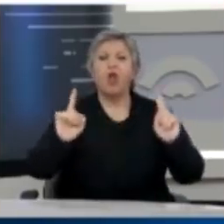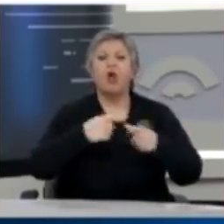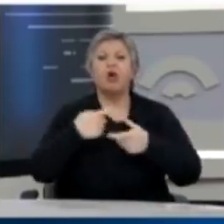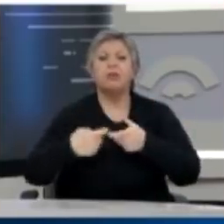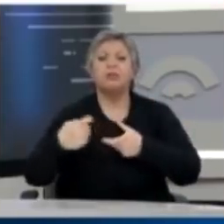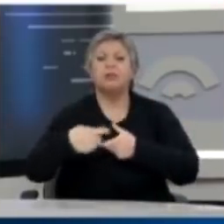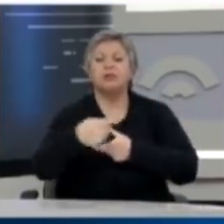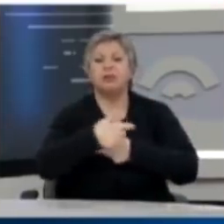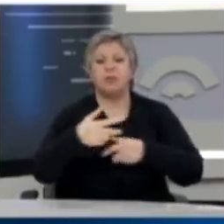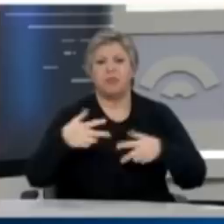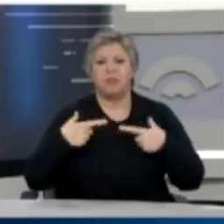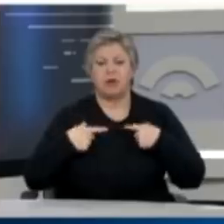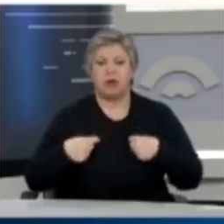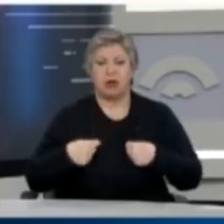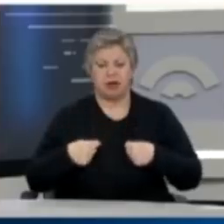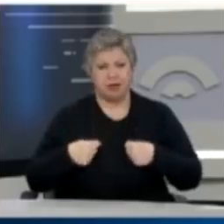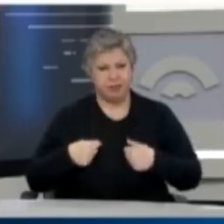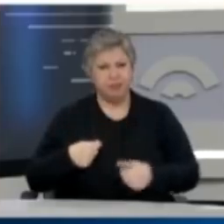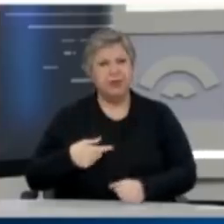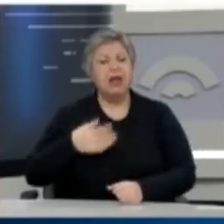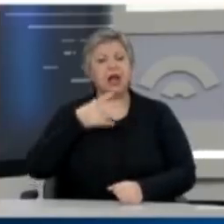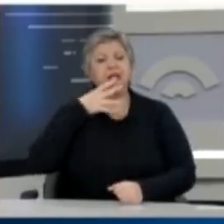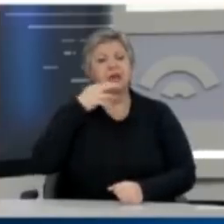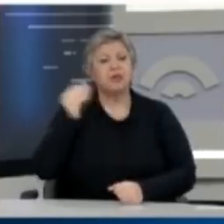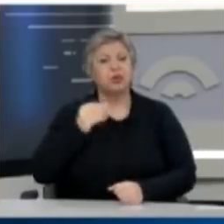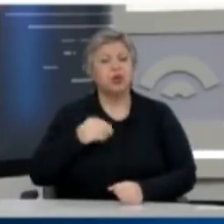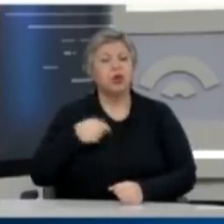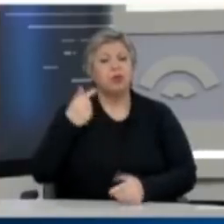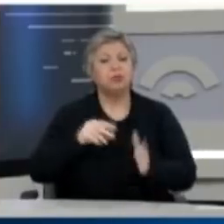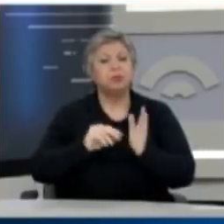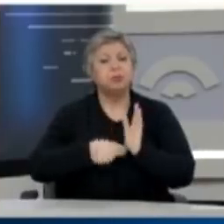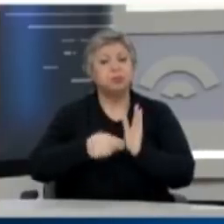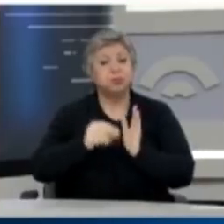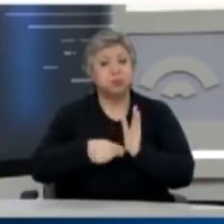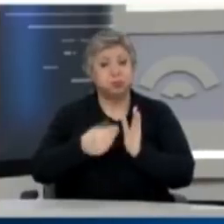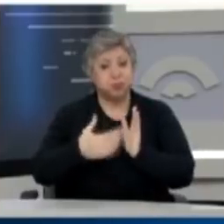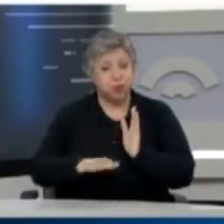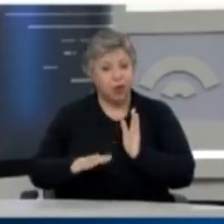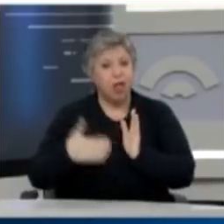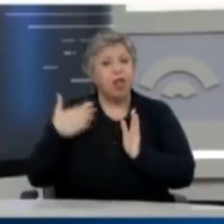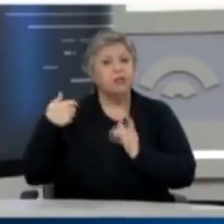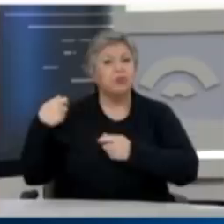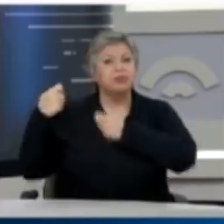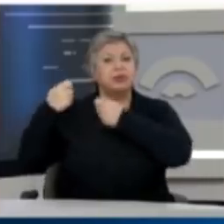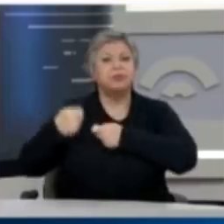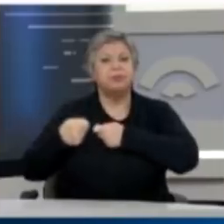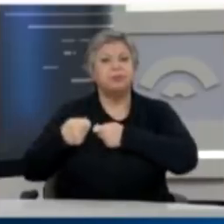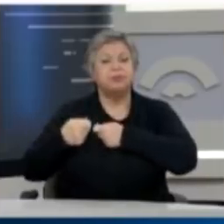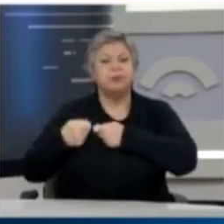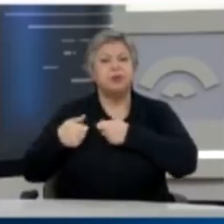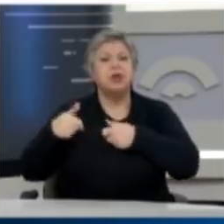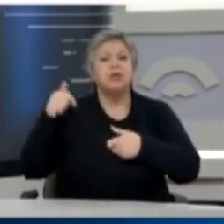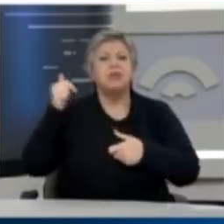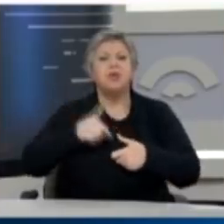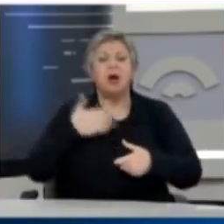άλλωστε πολλά από τα μέτρα των μνημονίων που έρχονταν έστω σε μια τυπική αντίθεση